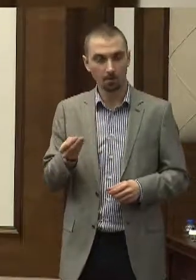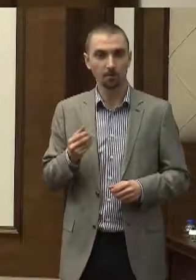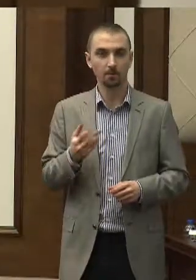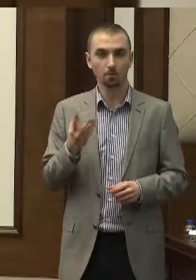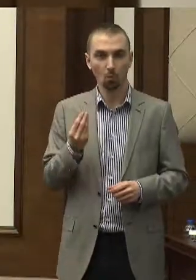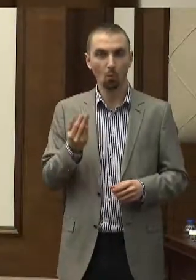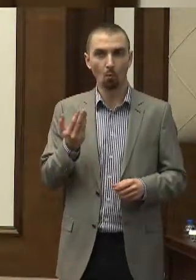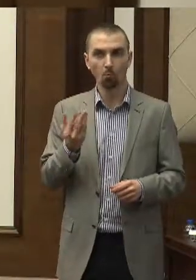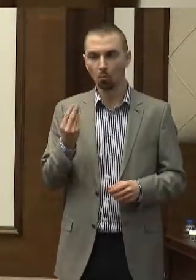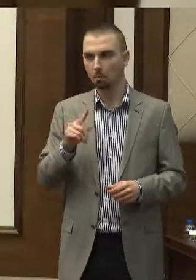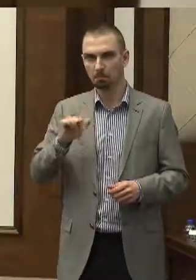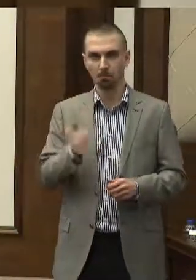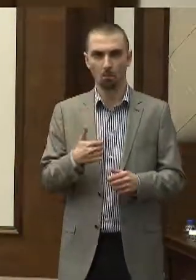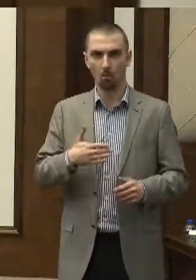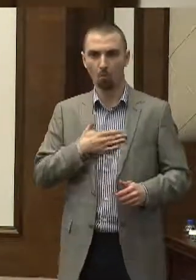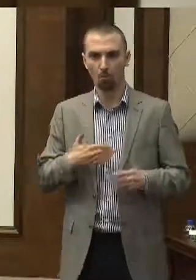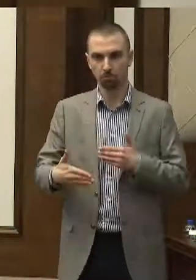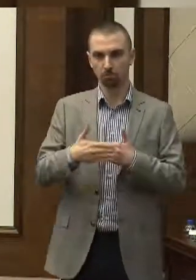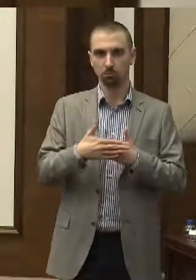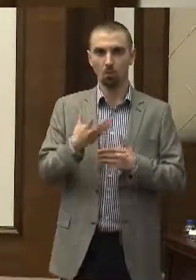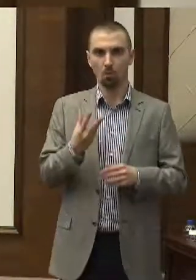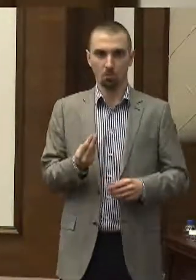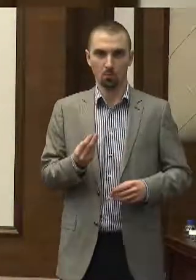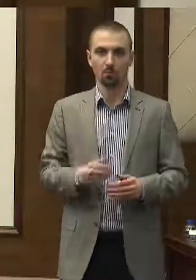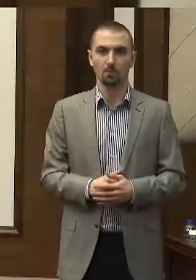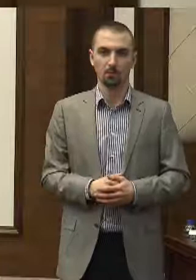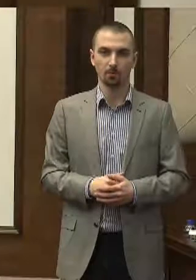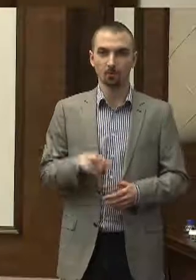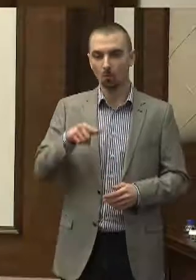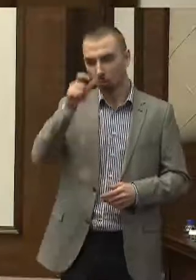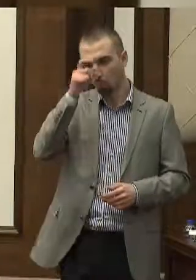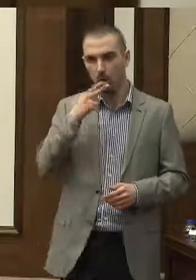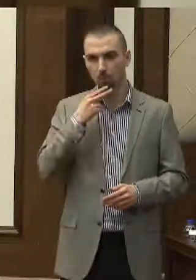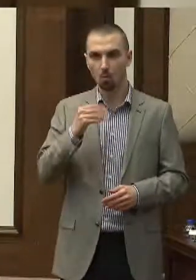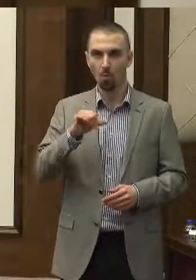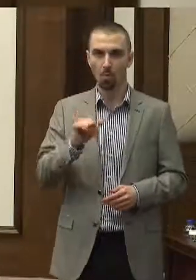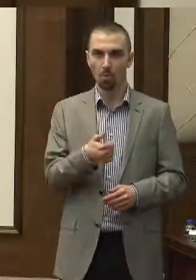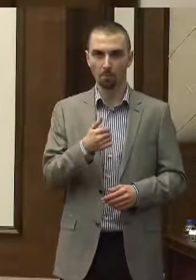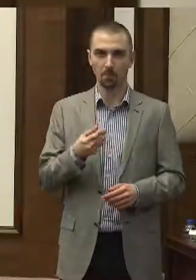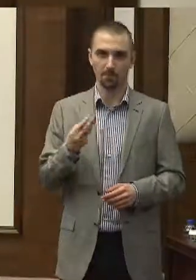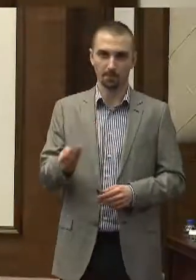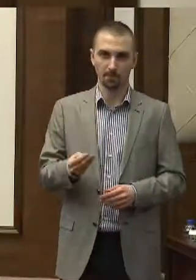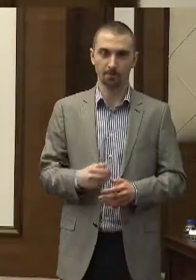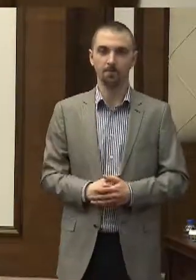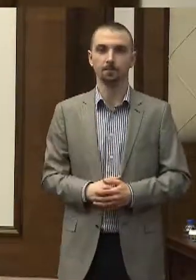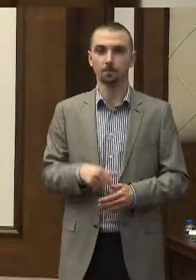çok büyük bir adım atmış ve Türk kadınına verdiği değeri ortaya koymuştur.